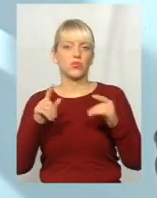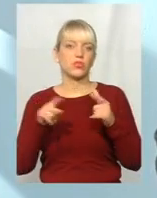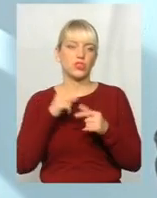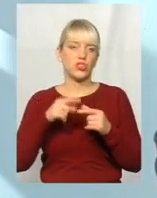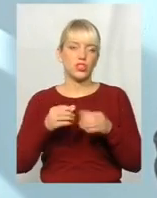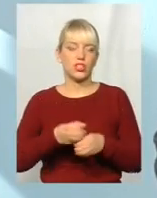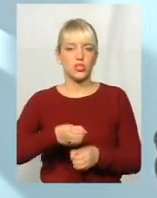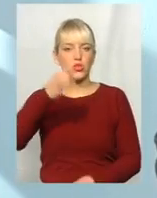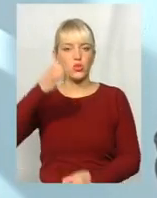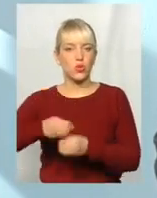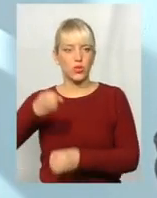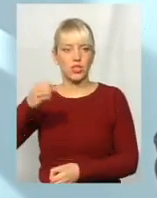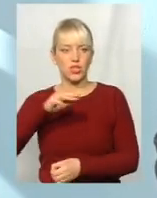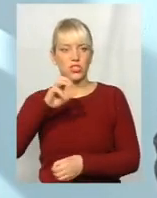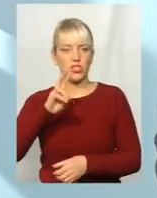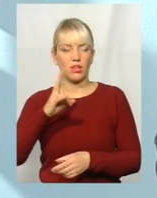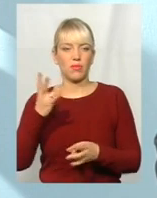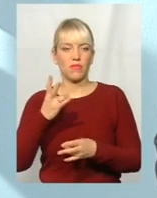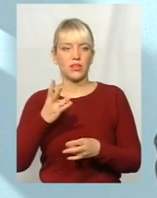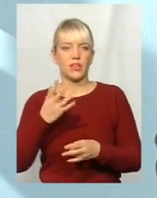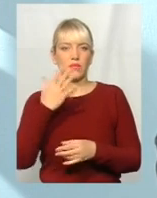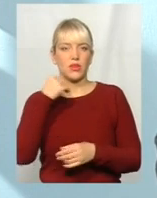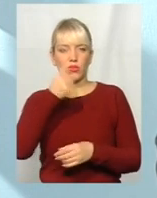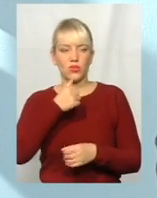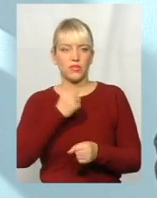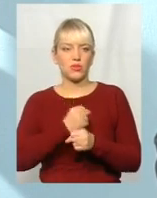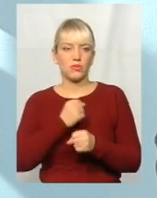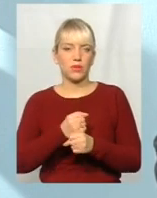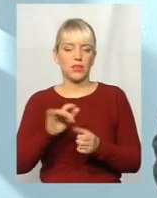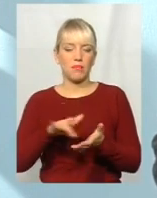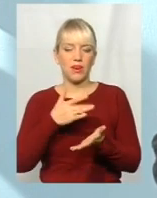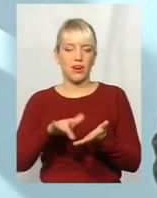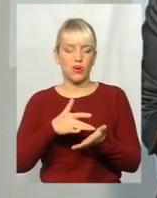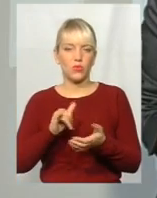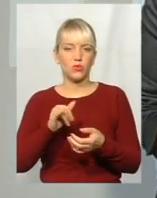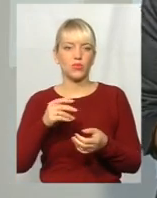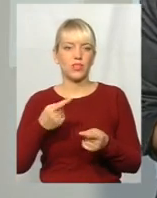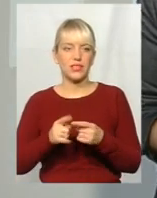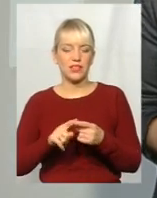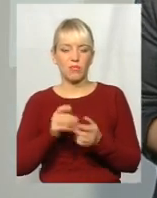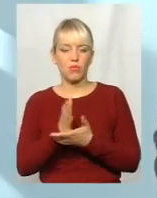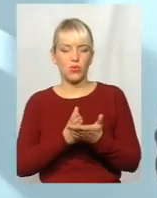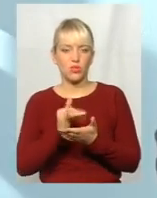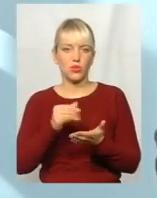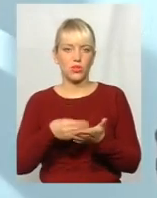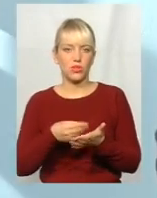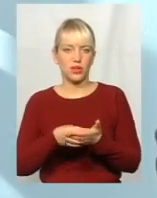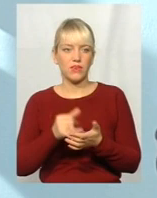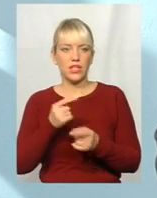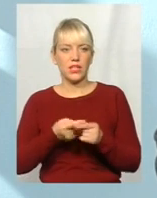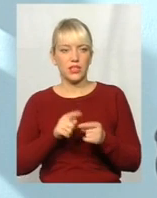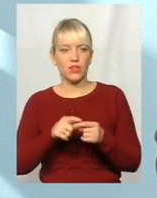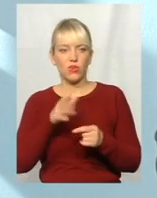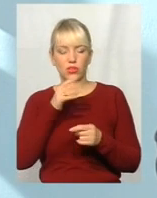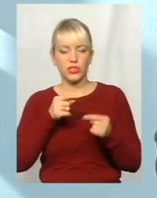їм ЖЕК повинен на 5 років зробити перерахунок на ці послуги в тарифі. Так, і ще раз, одночасно з цим,